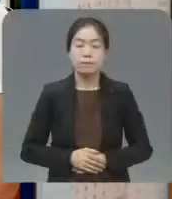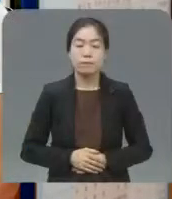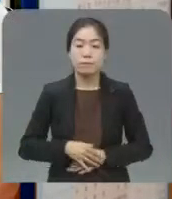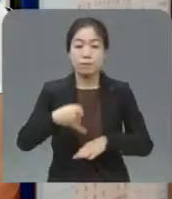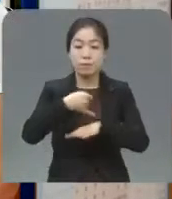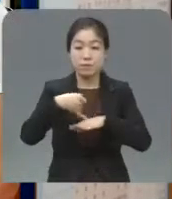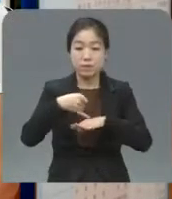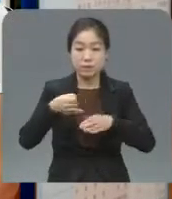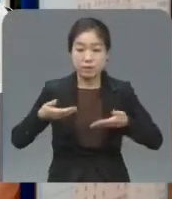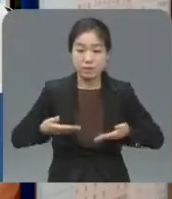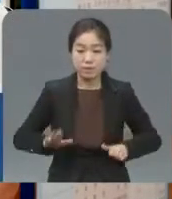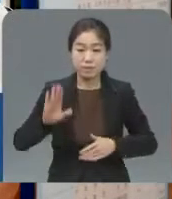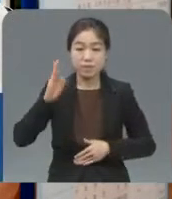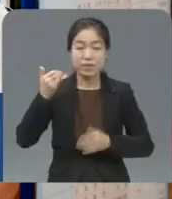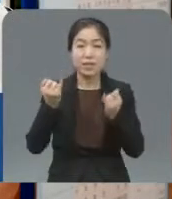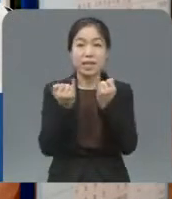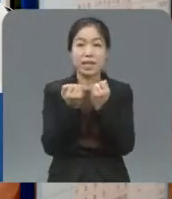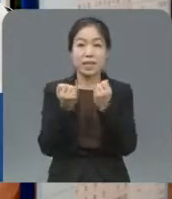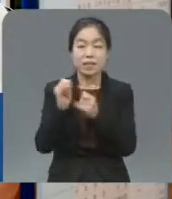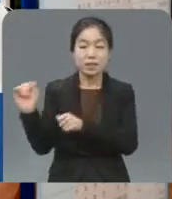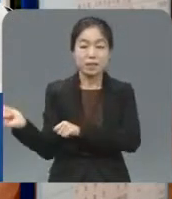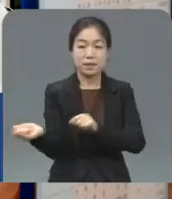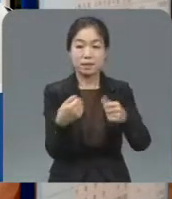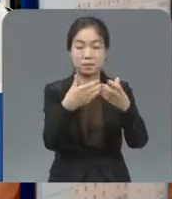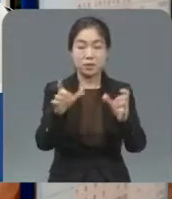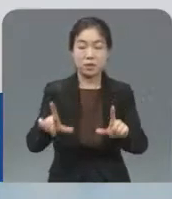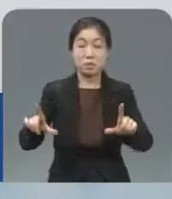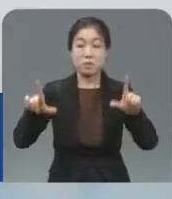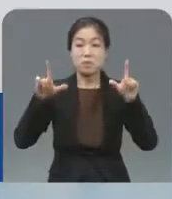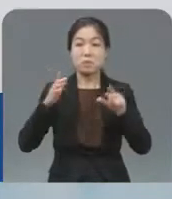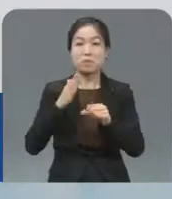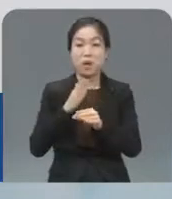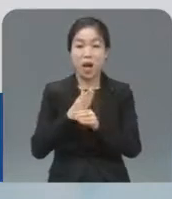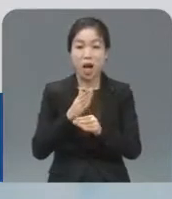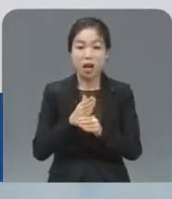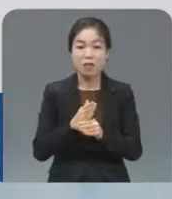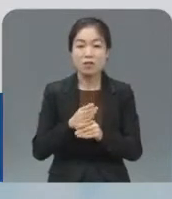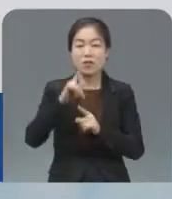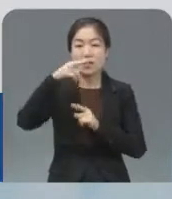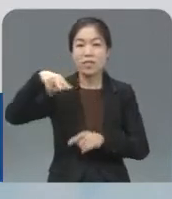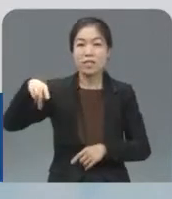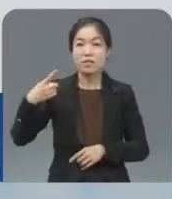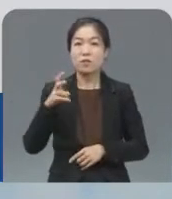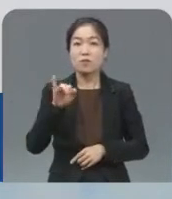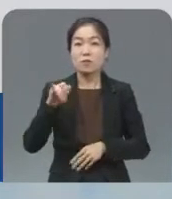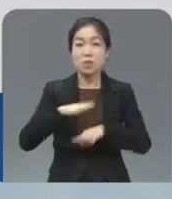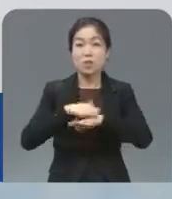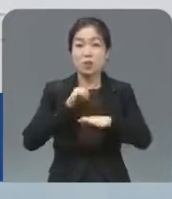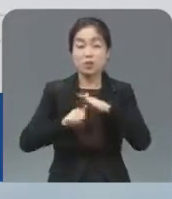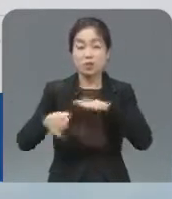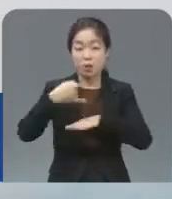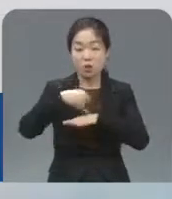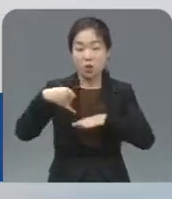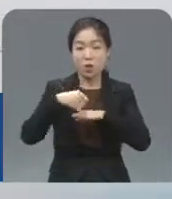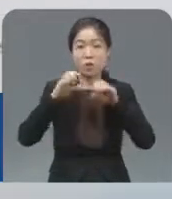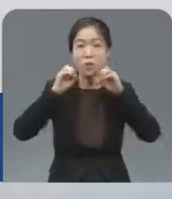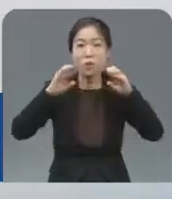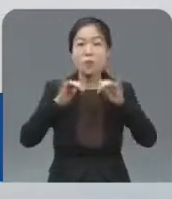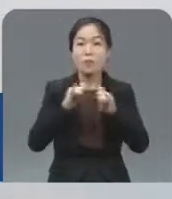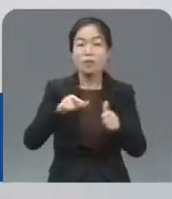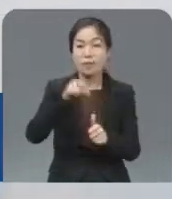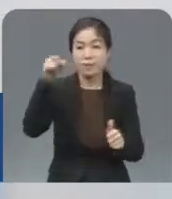완도 출신으로 최근 여자 골프 게 에서 두각을 나타내고 있는 프로 골퍼 이소미 선수가 완도군 홍보대사로 위촉돼